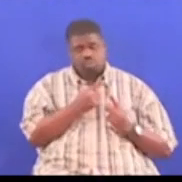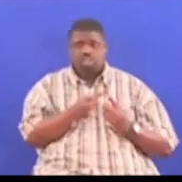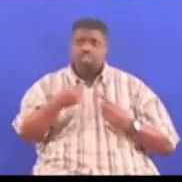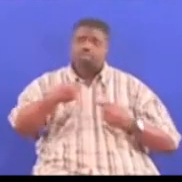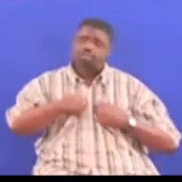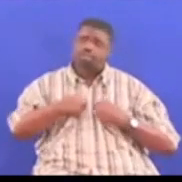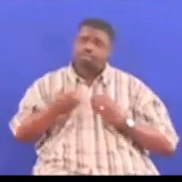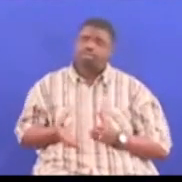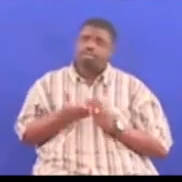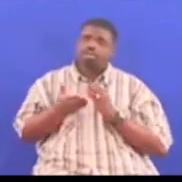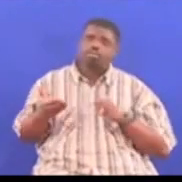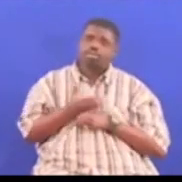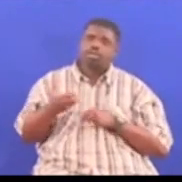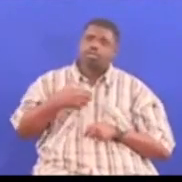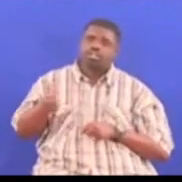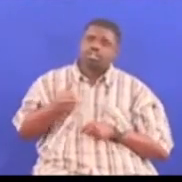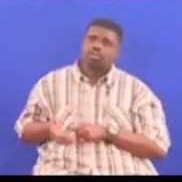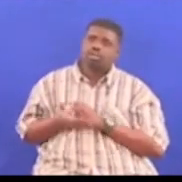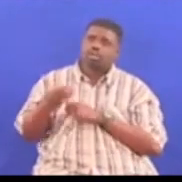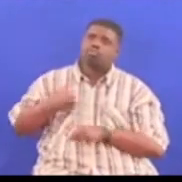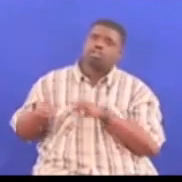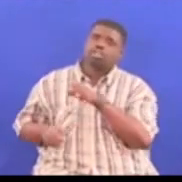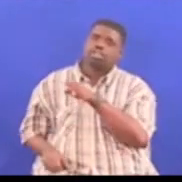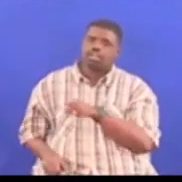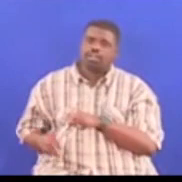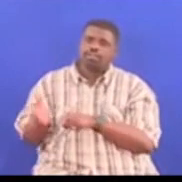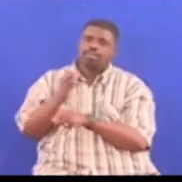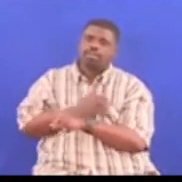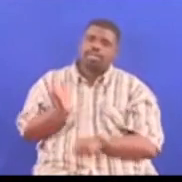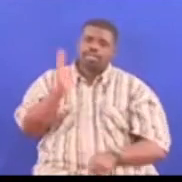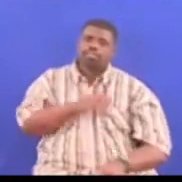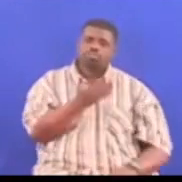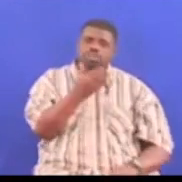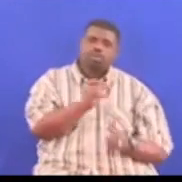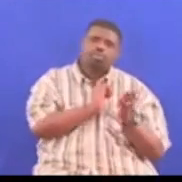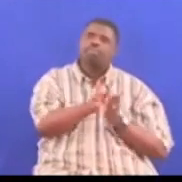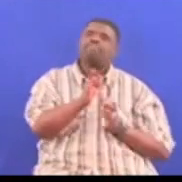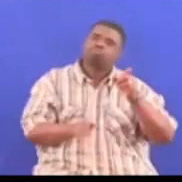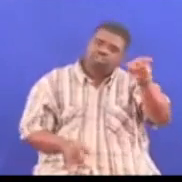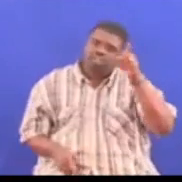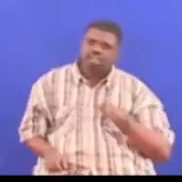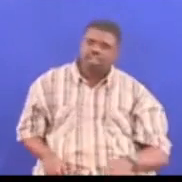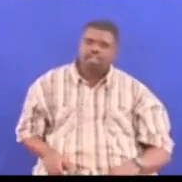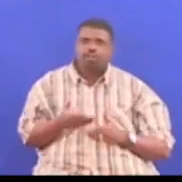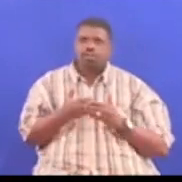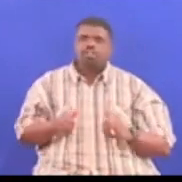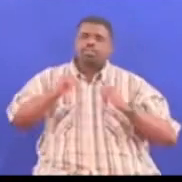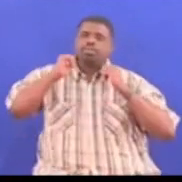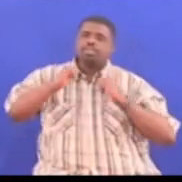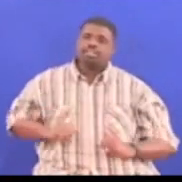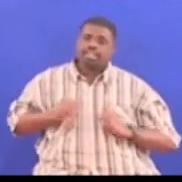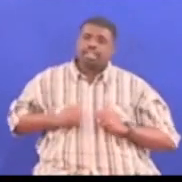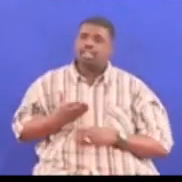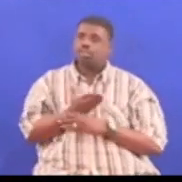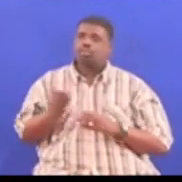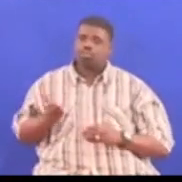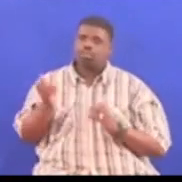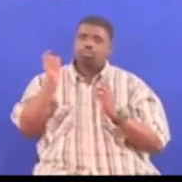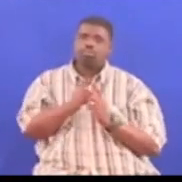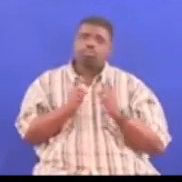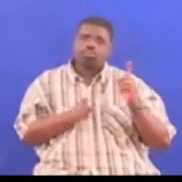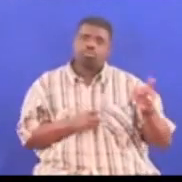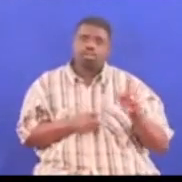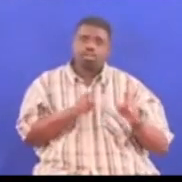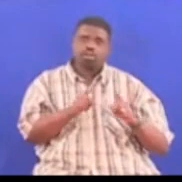nka kup uaz au waz baada saku k saua yot k